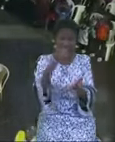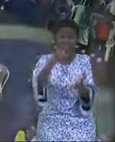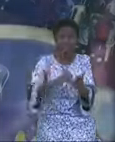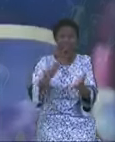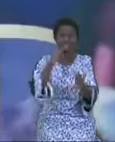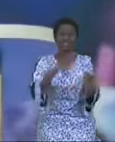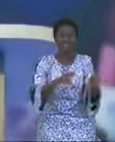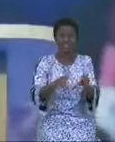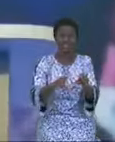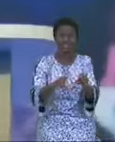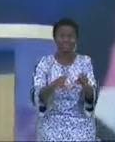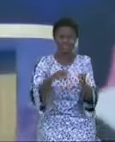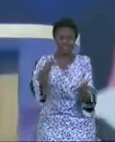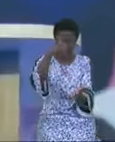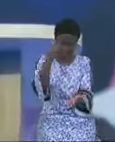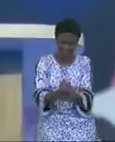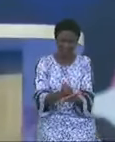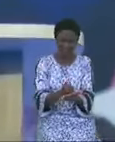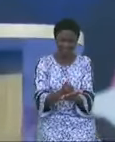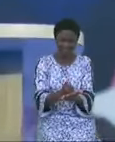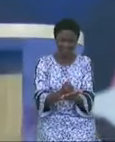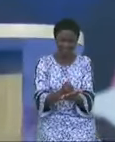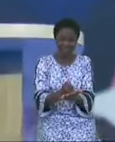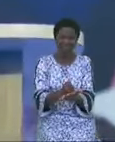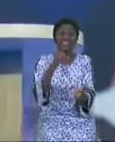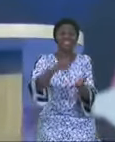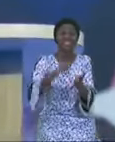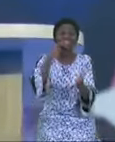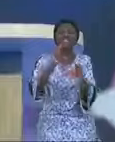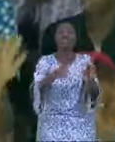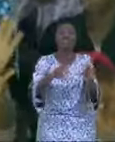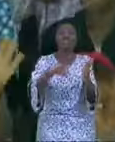ses frères j'ai dit c'est fait